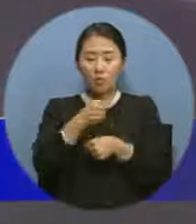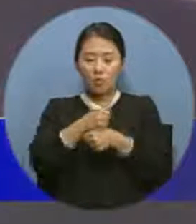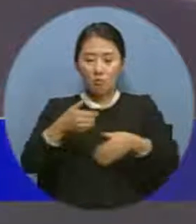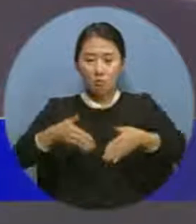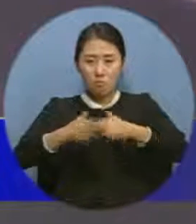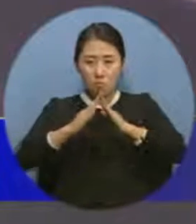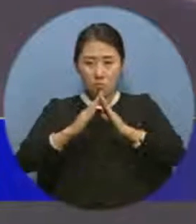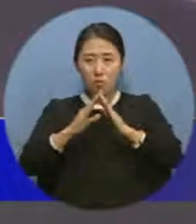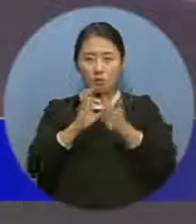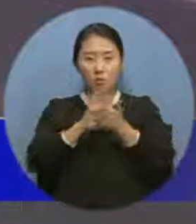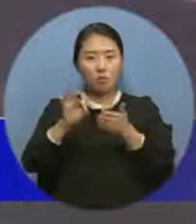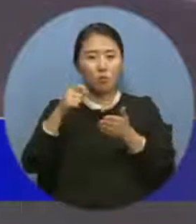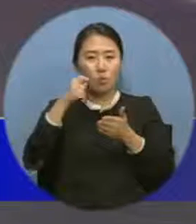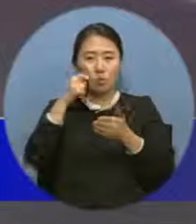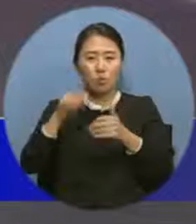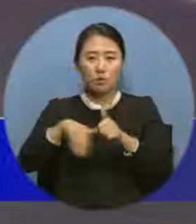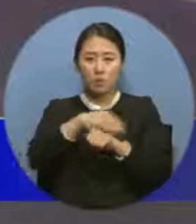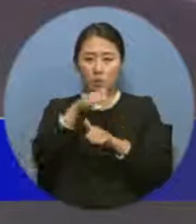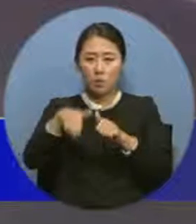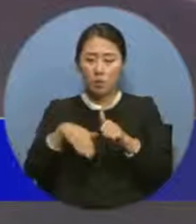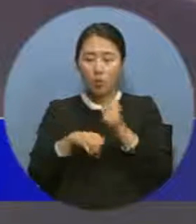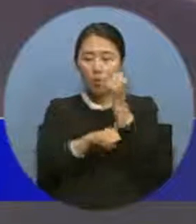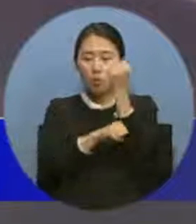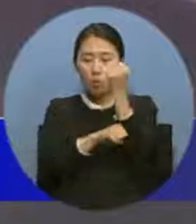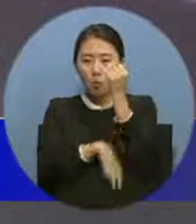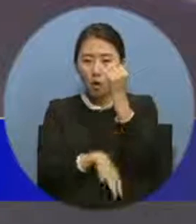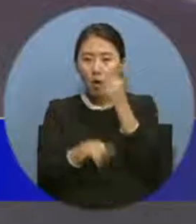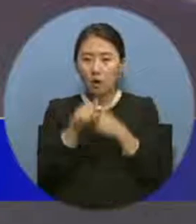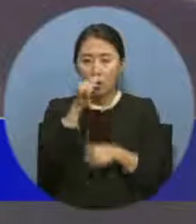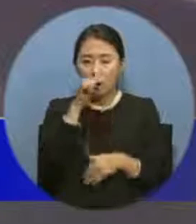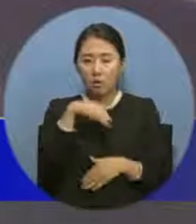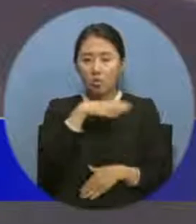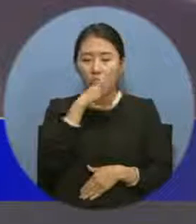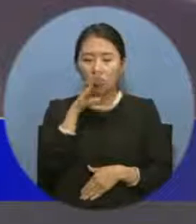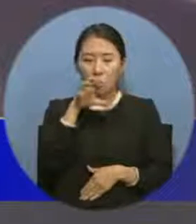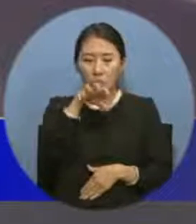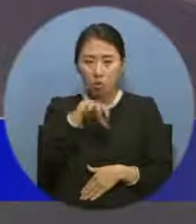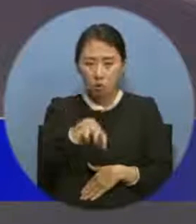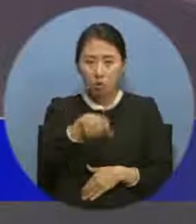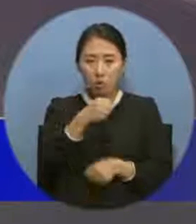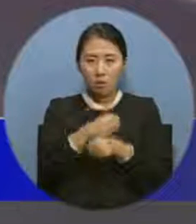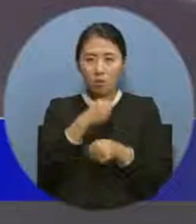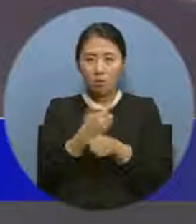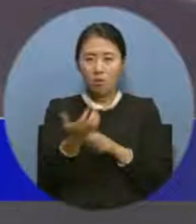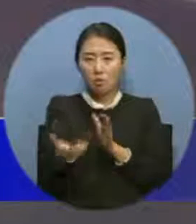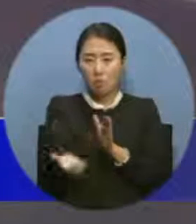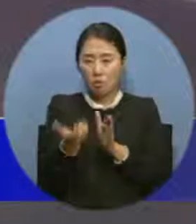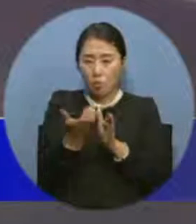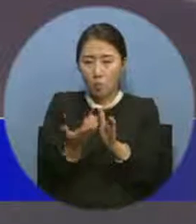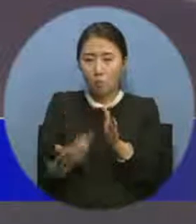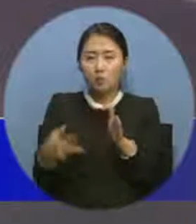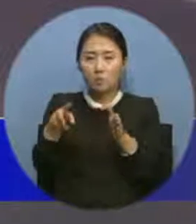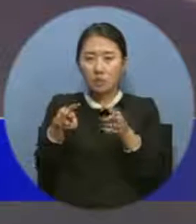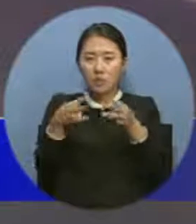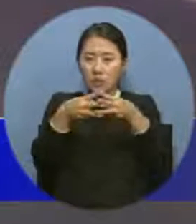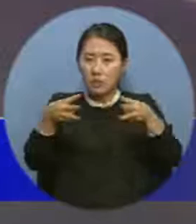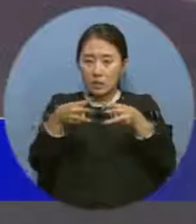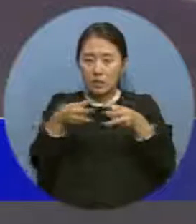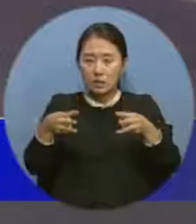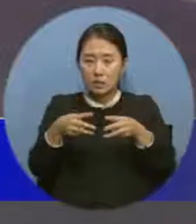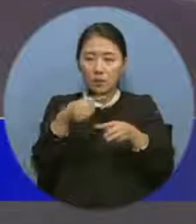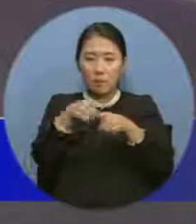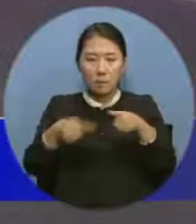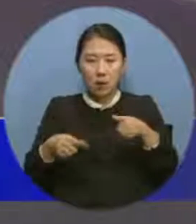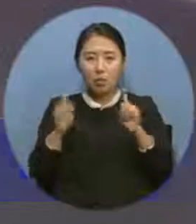주민들이 이용을 못하고 있는 건데요 기존 경로당을 허물 면서 그 건물 내로 경로당이 옮겨 기는 했지만 3층짜리 건물이